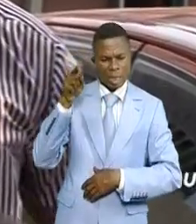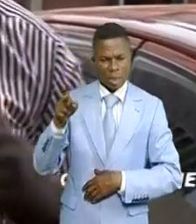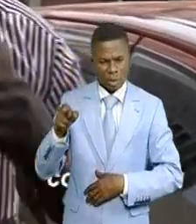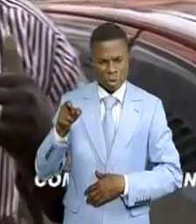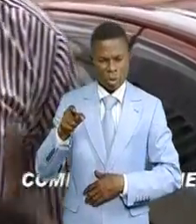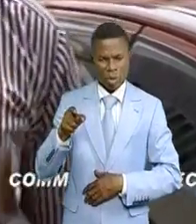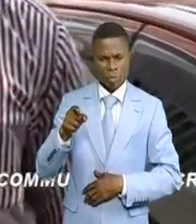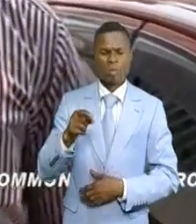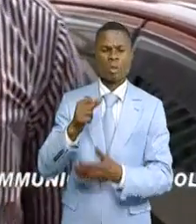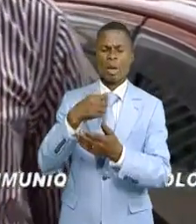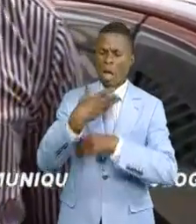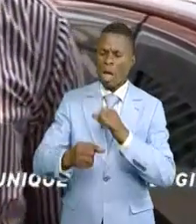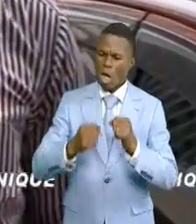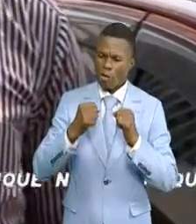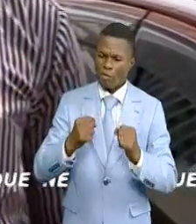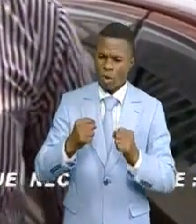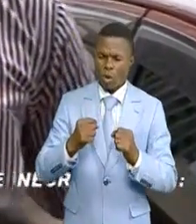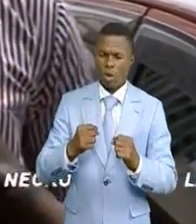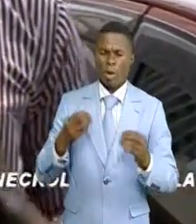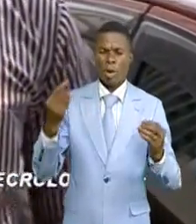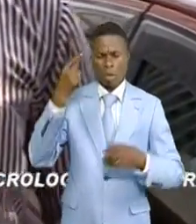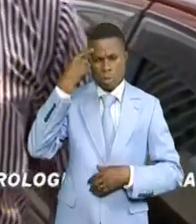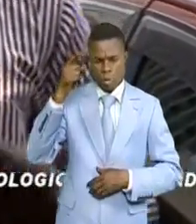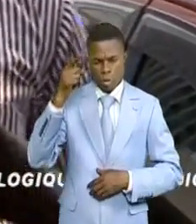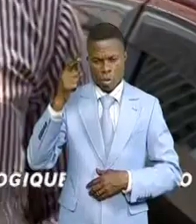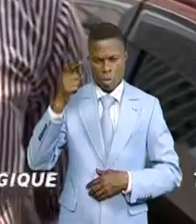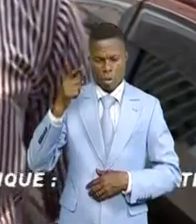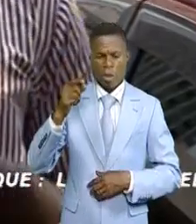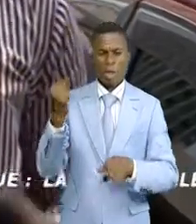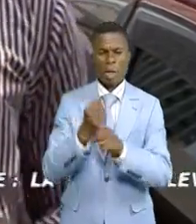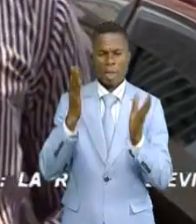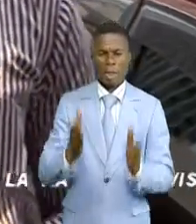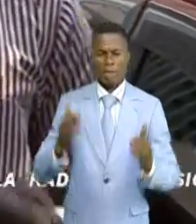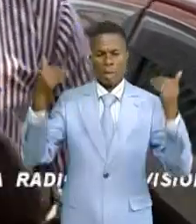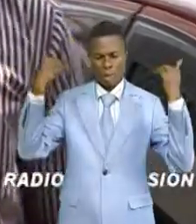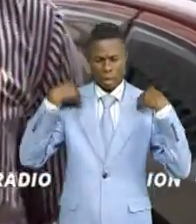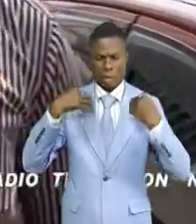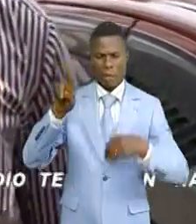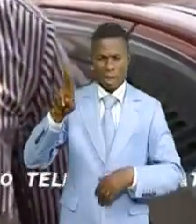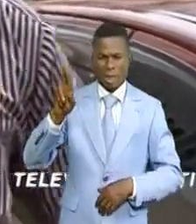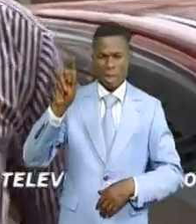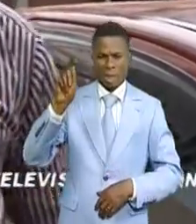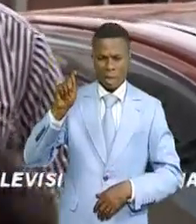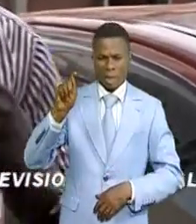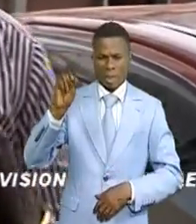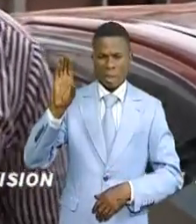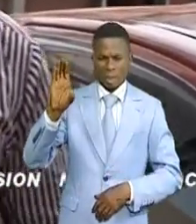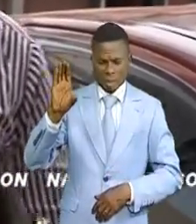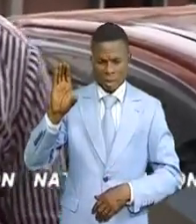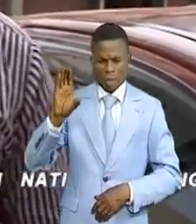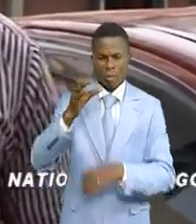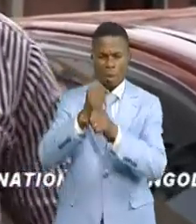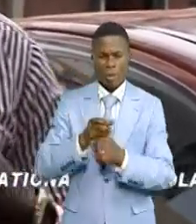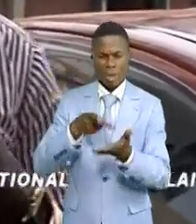de faire tout son possible pour que les agents et fonctionnaires de la RTNC soient les